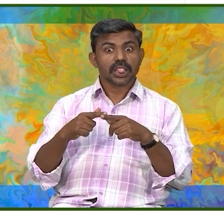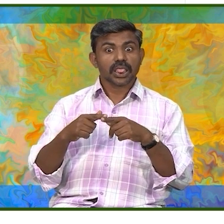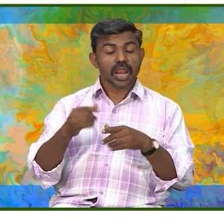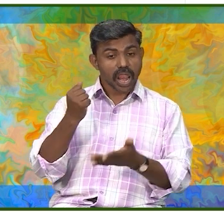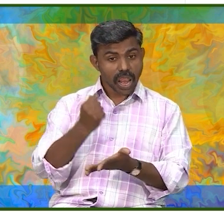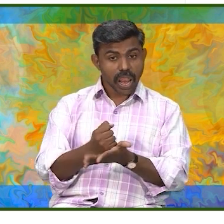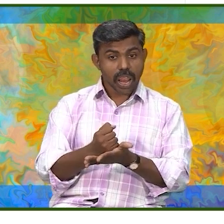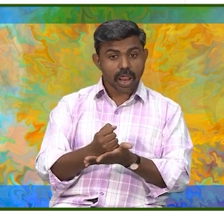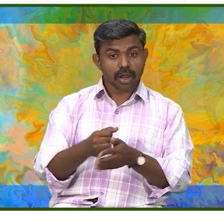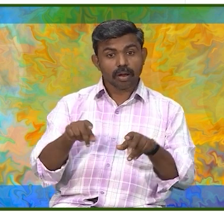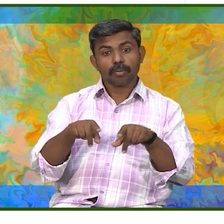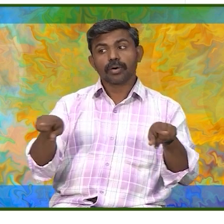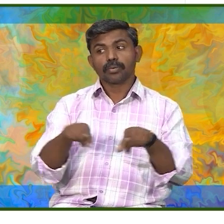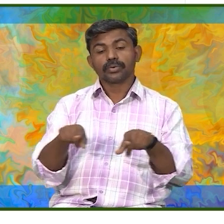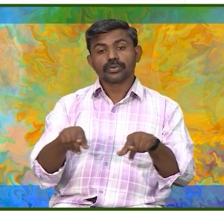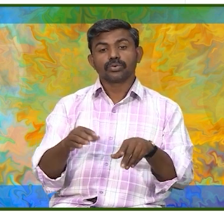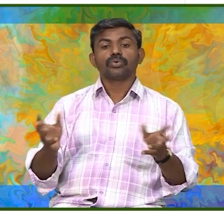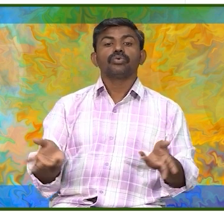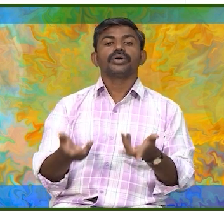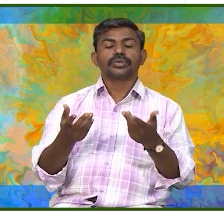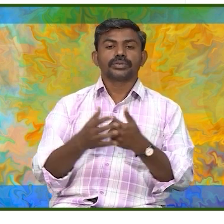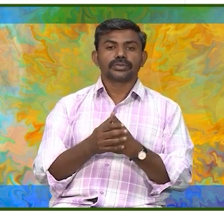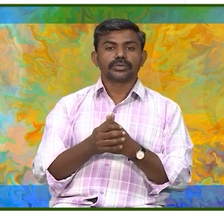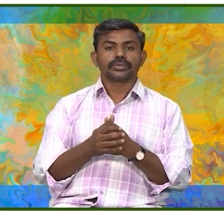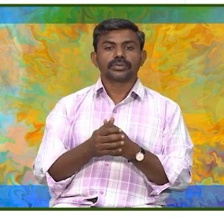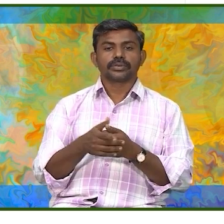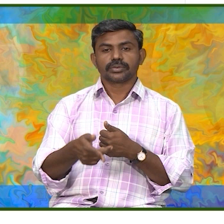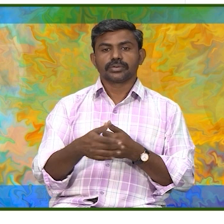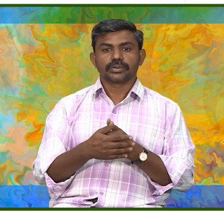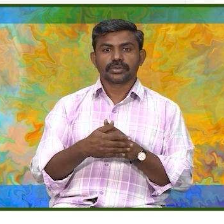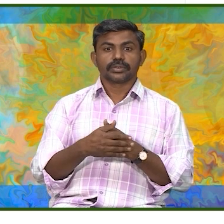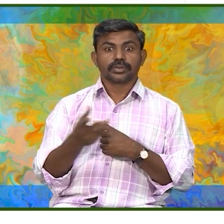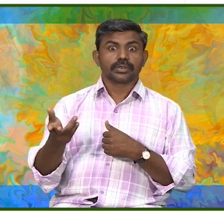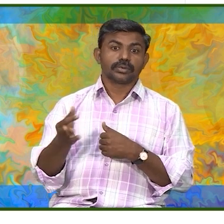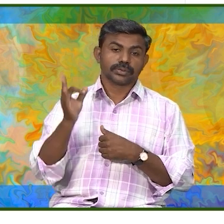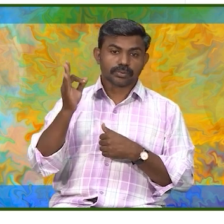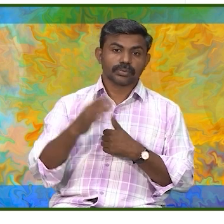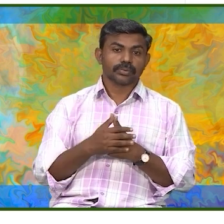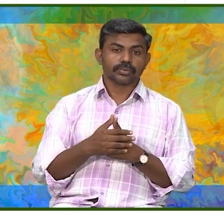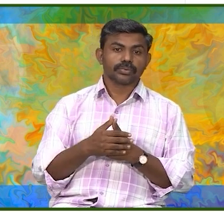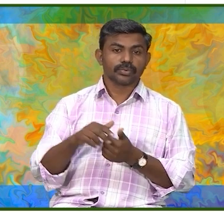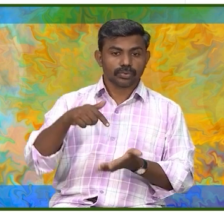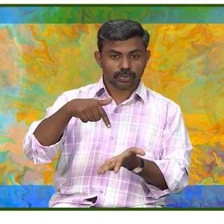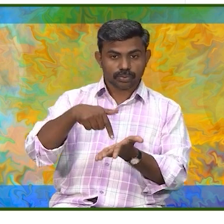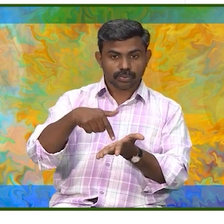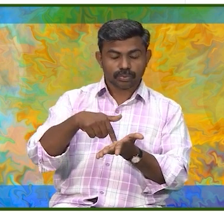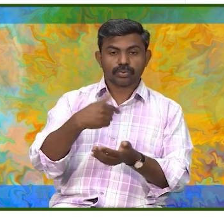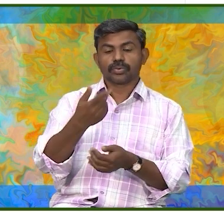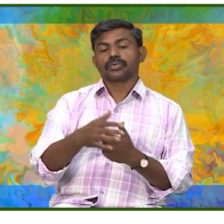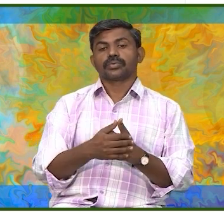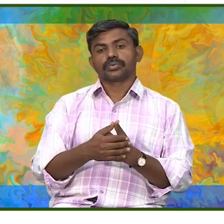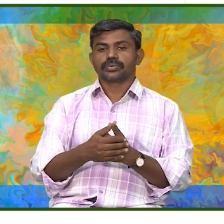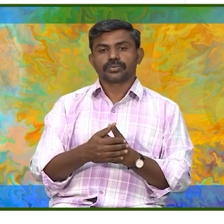ஒரு பன்முக சமநிலையை உருவாக்குவது, இதுதான் இந்த கிழக்கு செயல்பாட்டு கொள்கையினுடைய ஒரு முக்கியமான